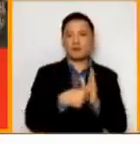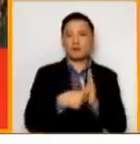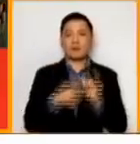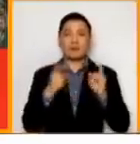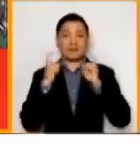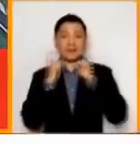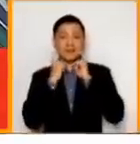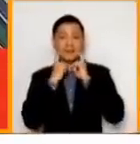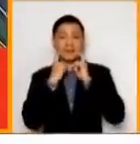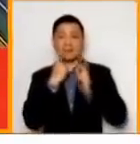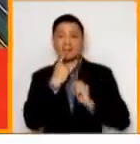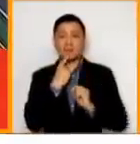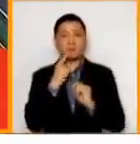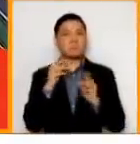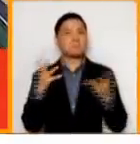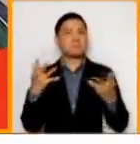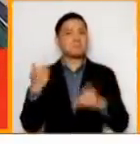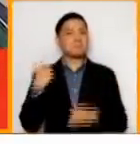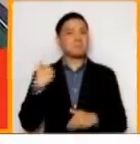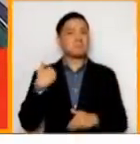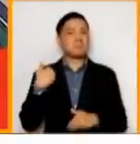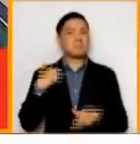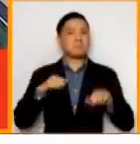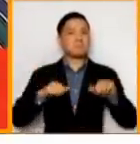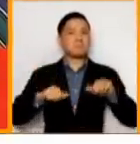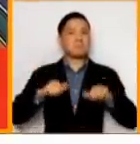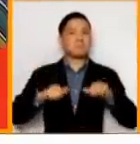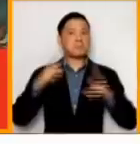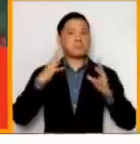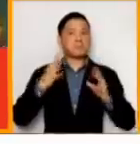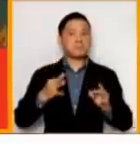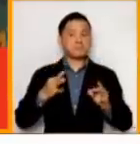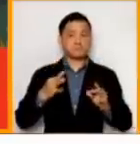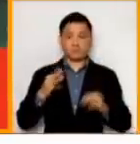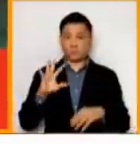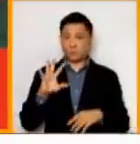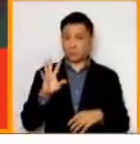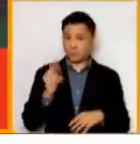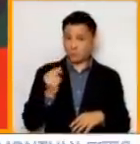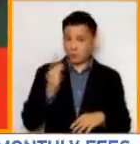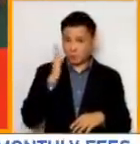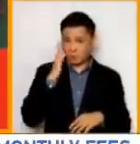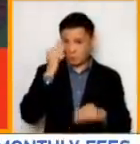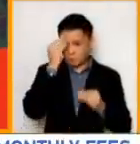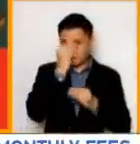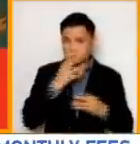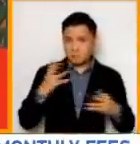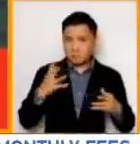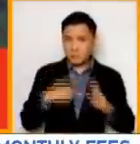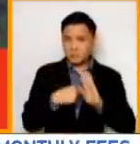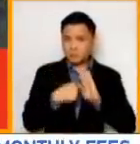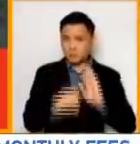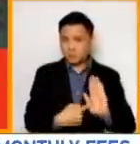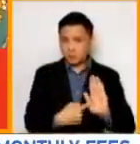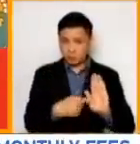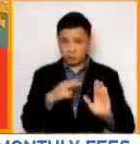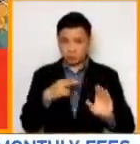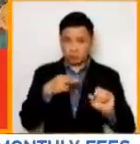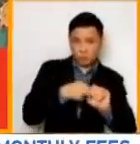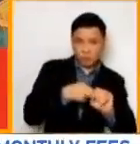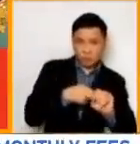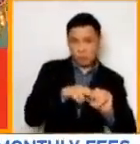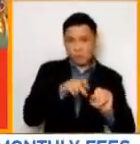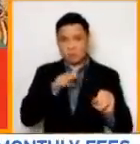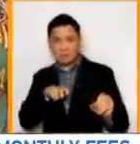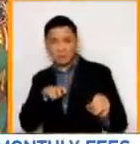pagtakbo bilang Pangulo. Kailan kaya ilalabas ni Mayor Inday ang kanyang baraha sa eleksyon 2022?